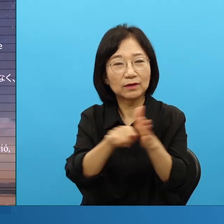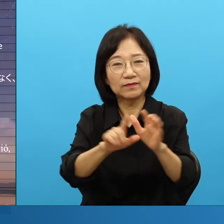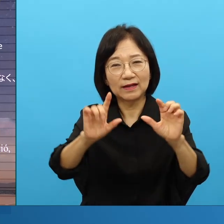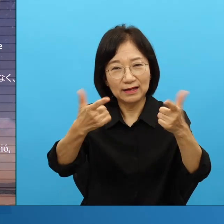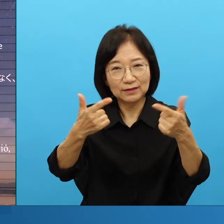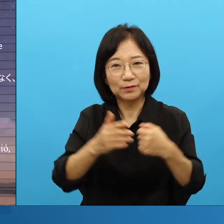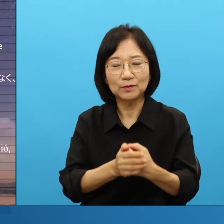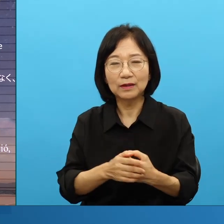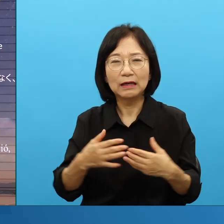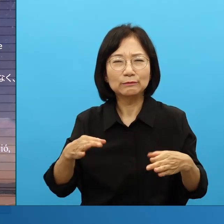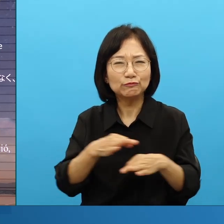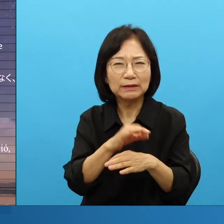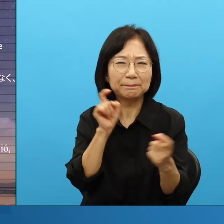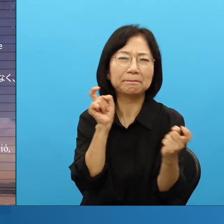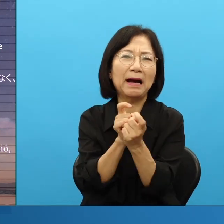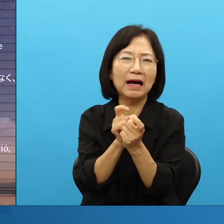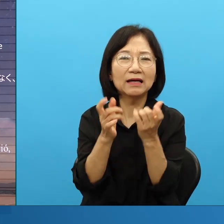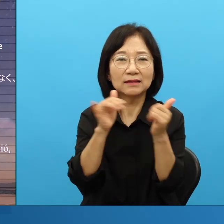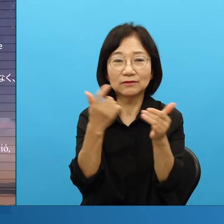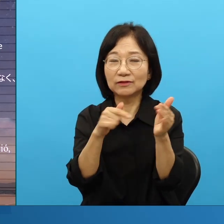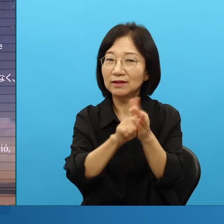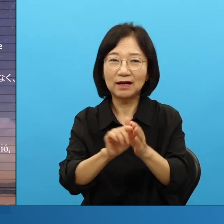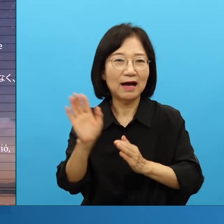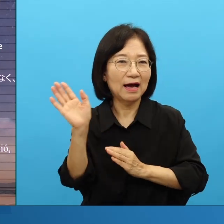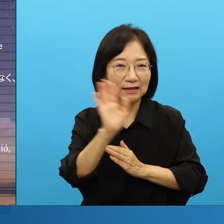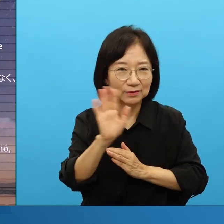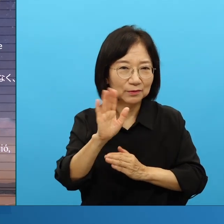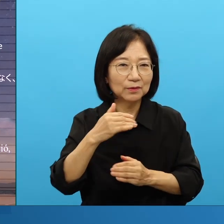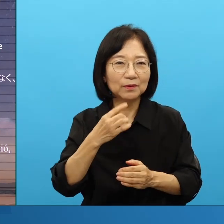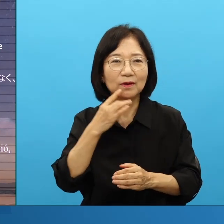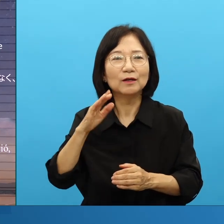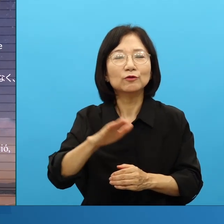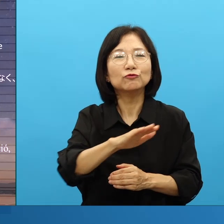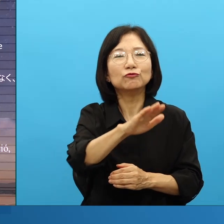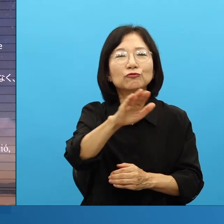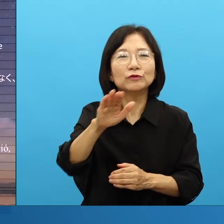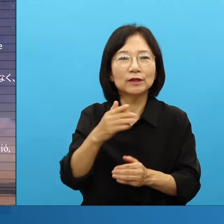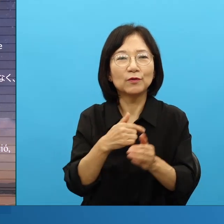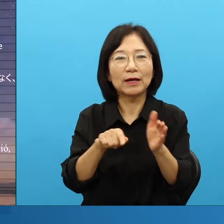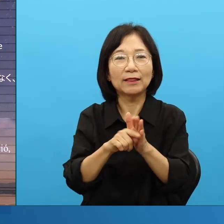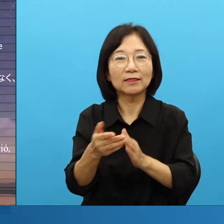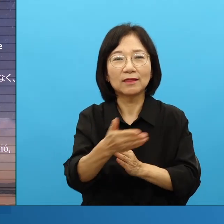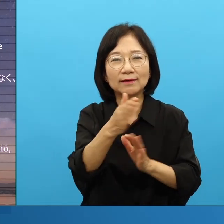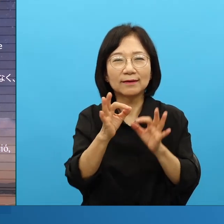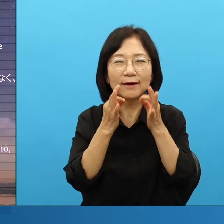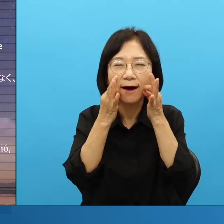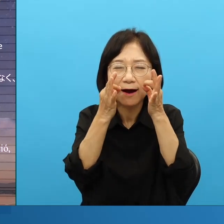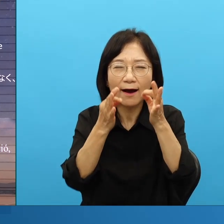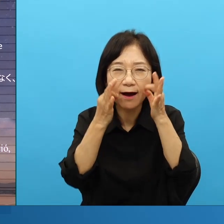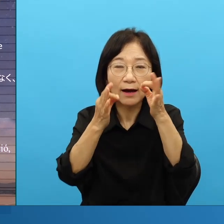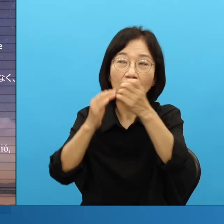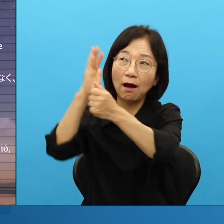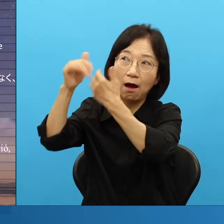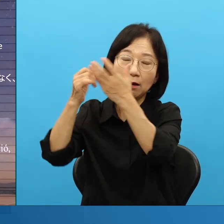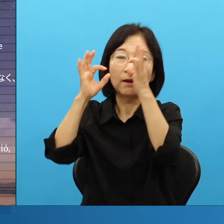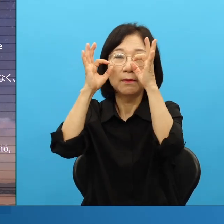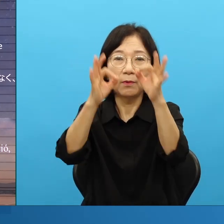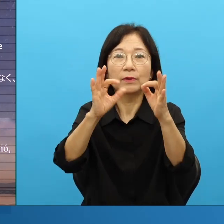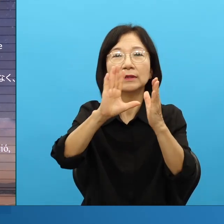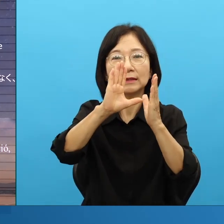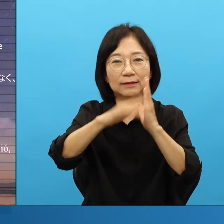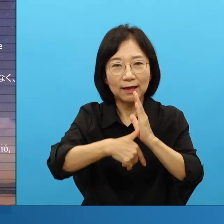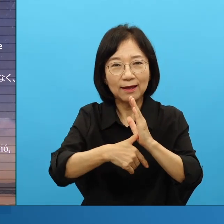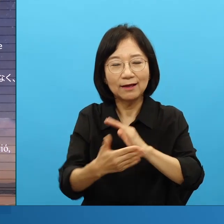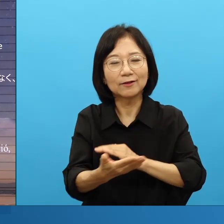아니요 그 불의를 당한 자를 위한 것도 아니요 오직 우리를 위한 너희의 간절함이 하나님